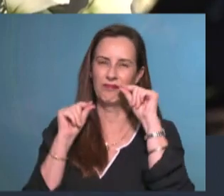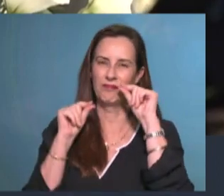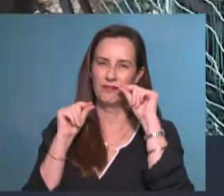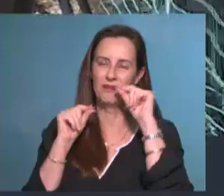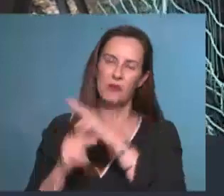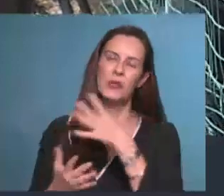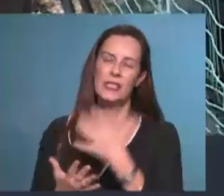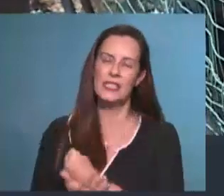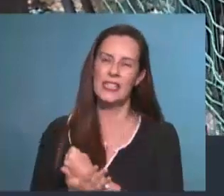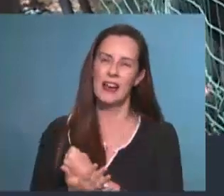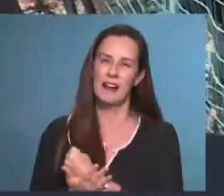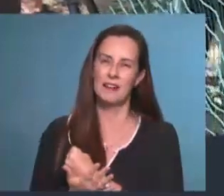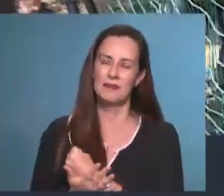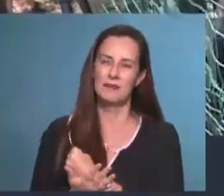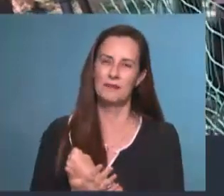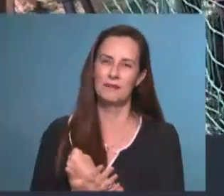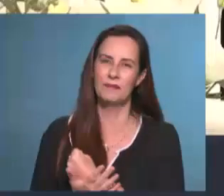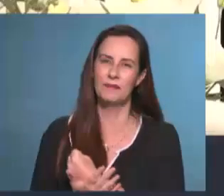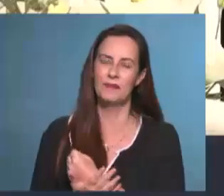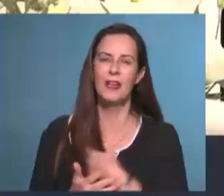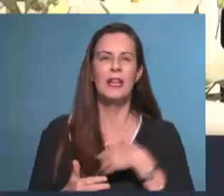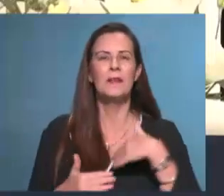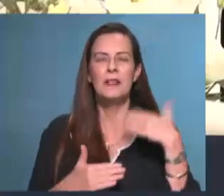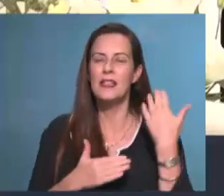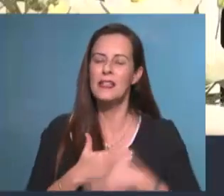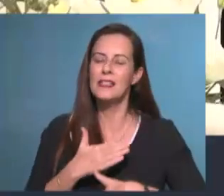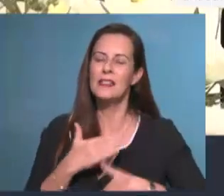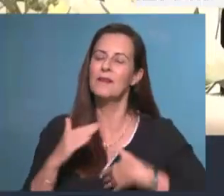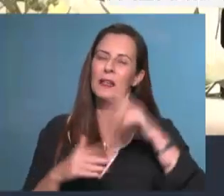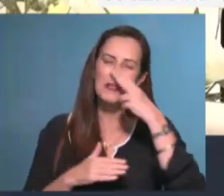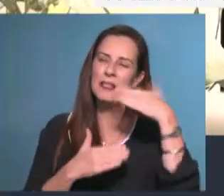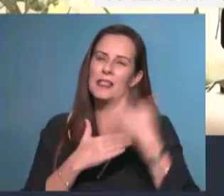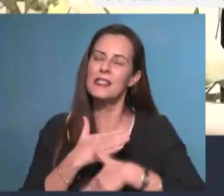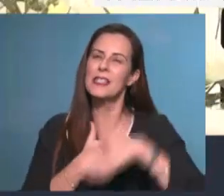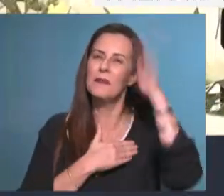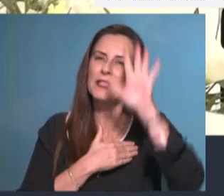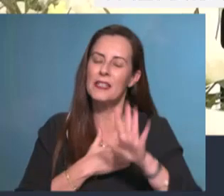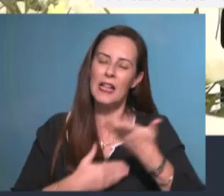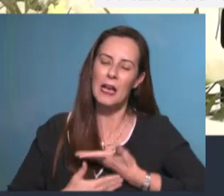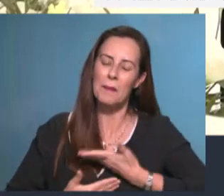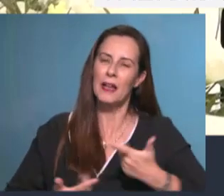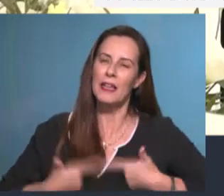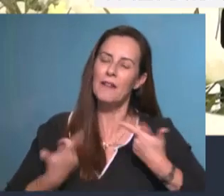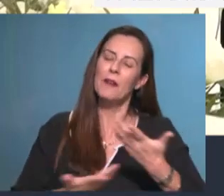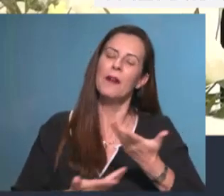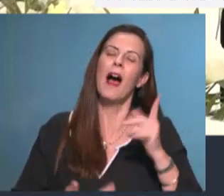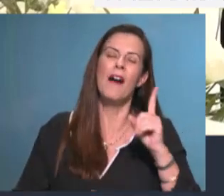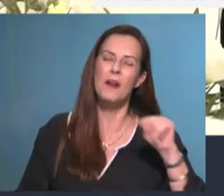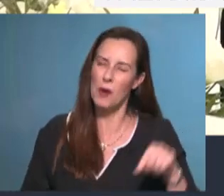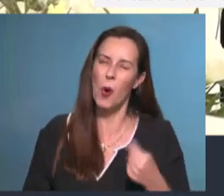וניצח. לרוב אני מנסה לסיים את מרבית הסרטים שלי בסוף שמקבל את החיים כמו שהם ומחבק אותם, אבל בכל